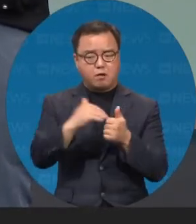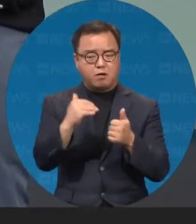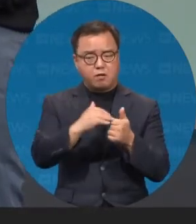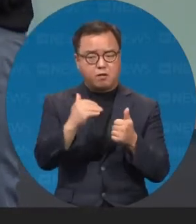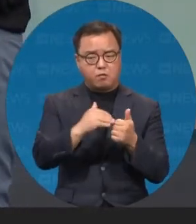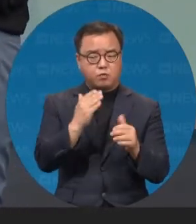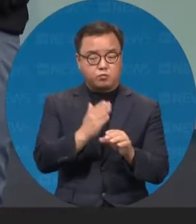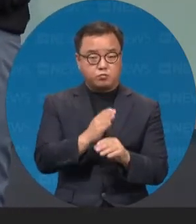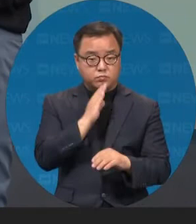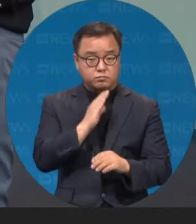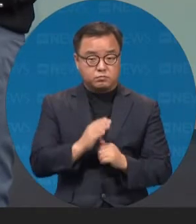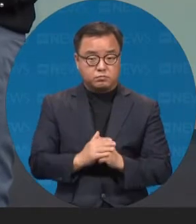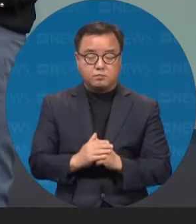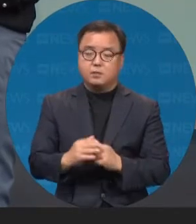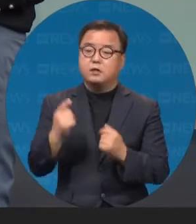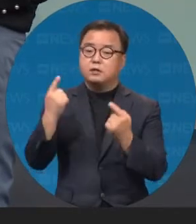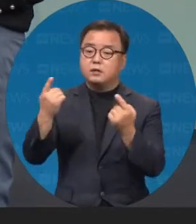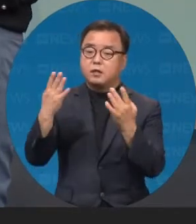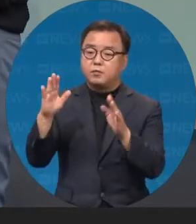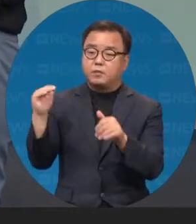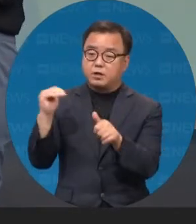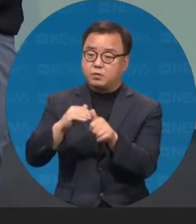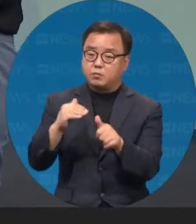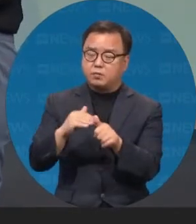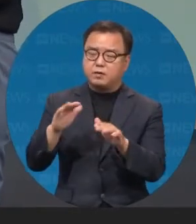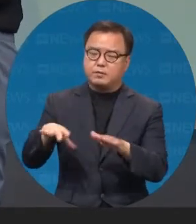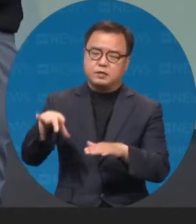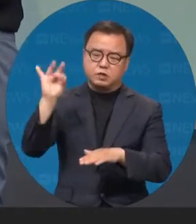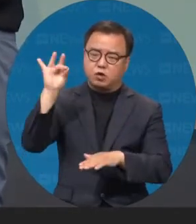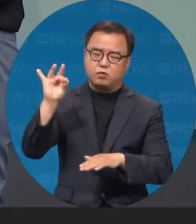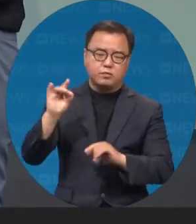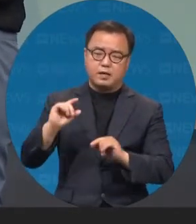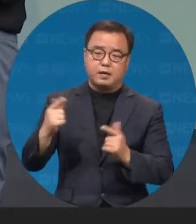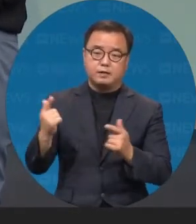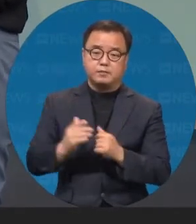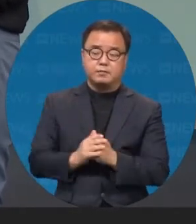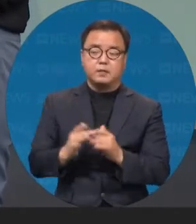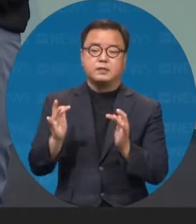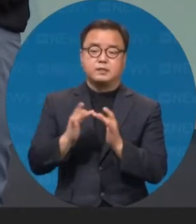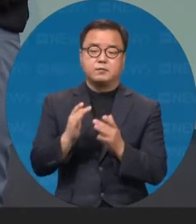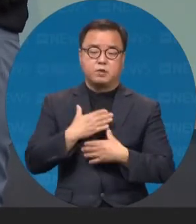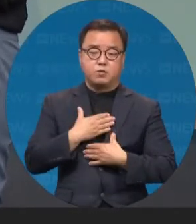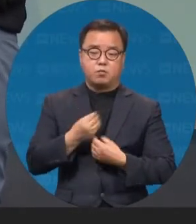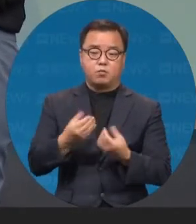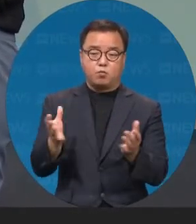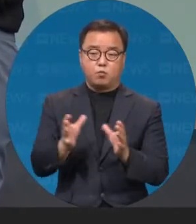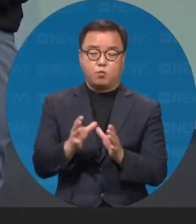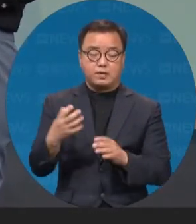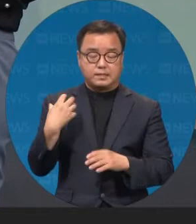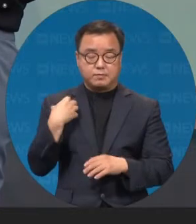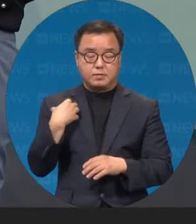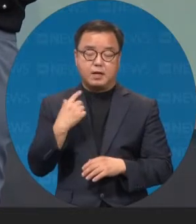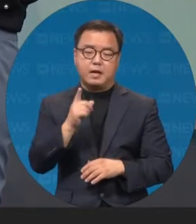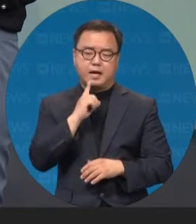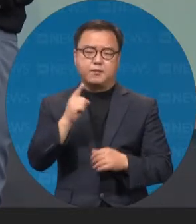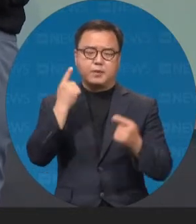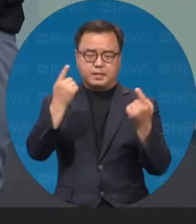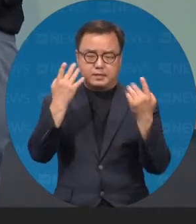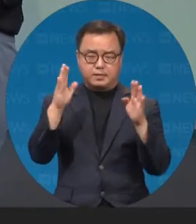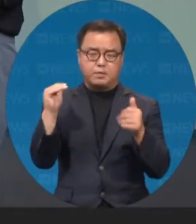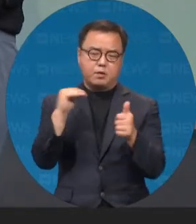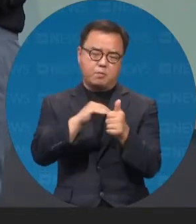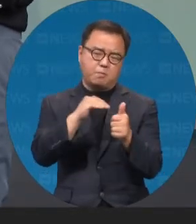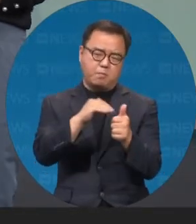4 대학에 대한 랜섬 의 공격은 이번이 처음이 아닌데요 사이버보안 국에 따르면 대학에 대한 사이버 공격은 올 들어